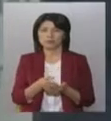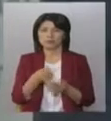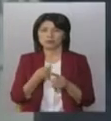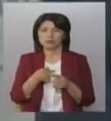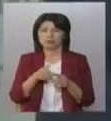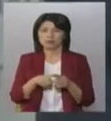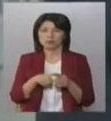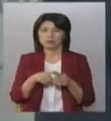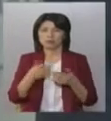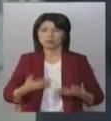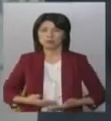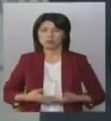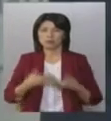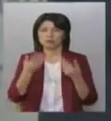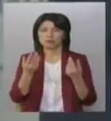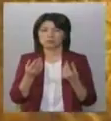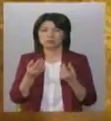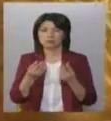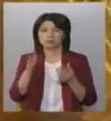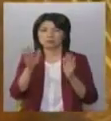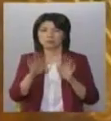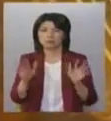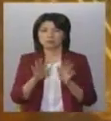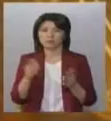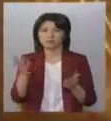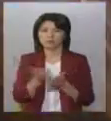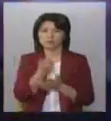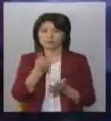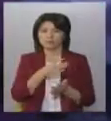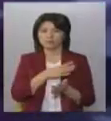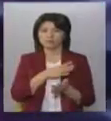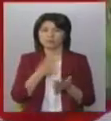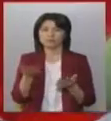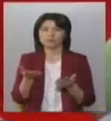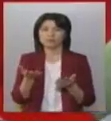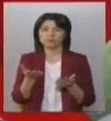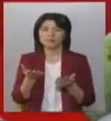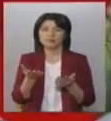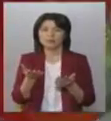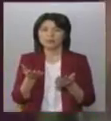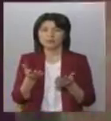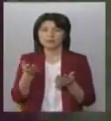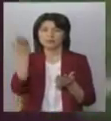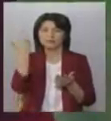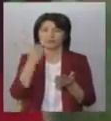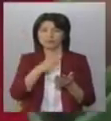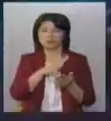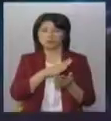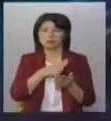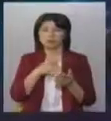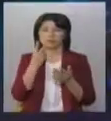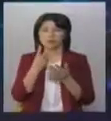жүрген ағаларымыздың бейнелерін зор қыз деп тауып жатамыз. Ұлы дала сазы жобасының түсірілімі өткен жылдың қарашасында басталып, оның